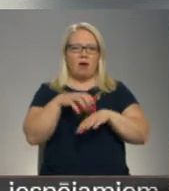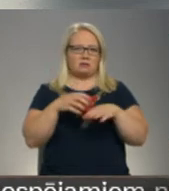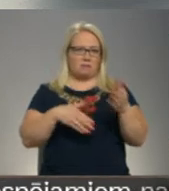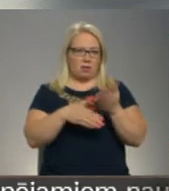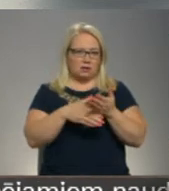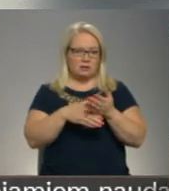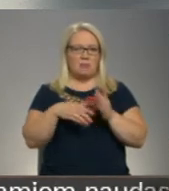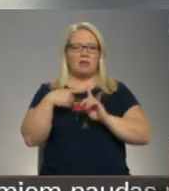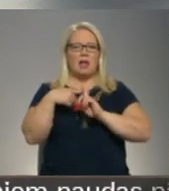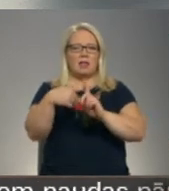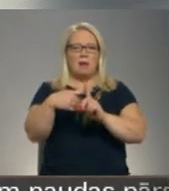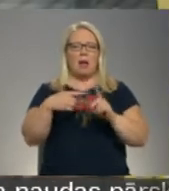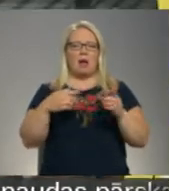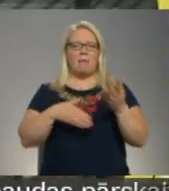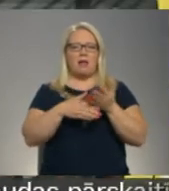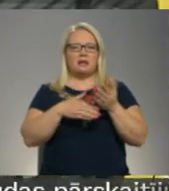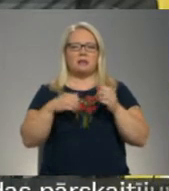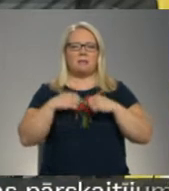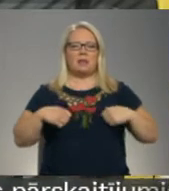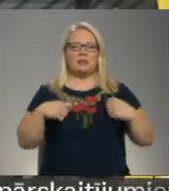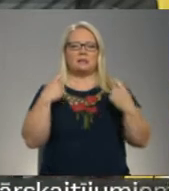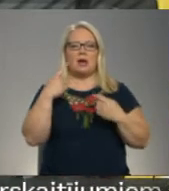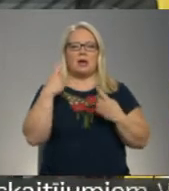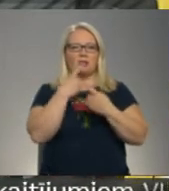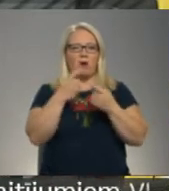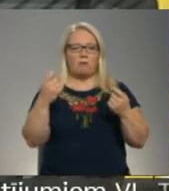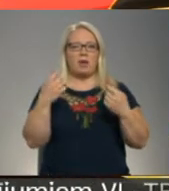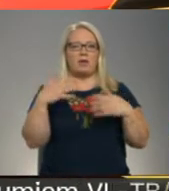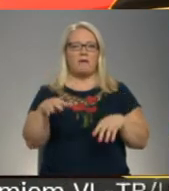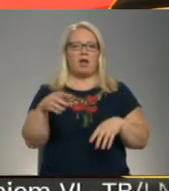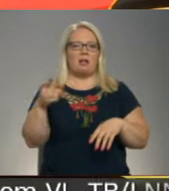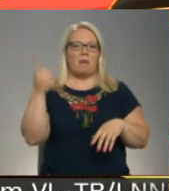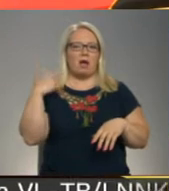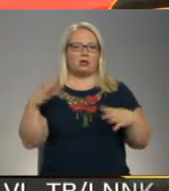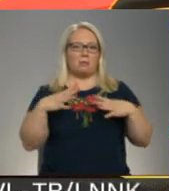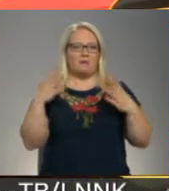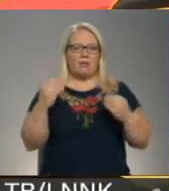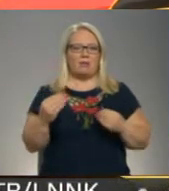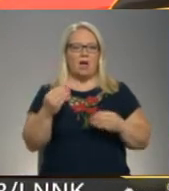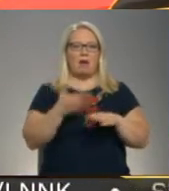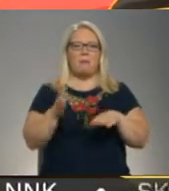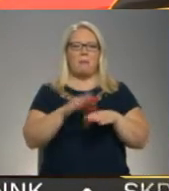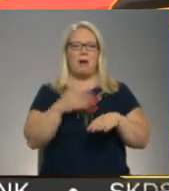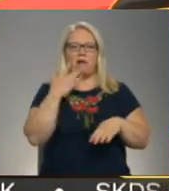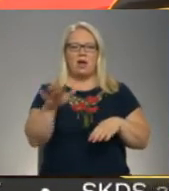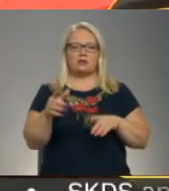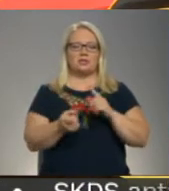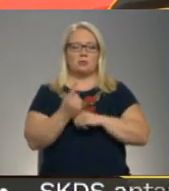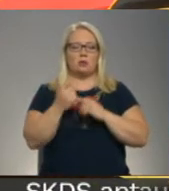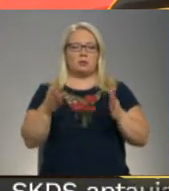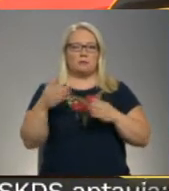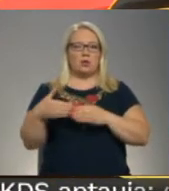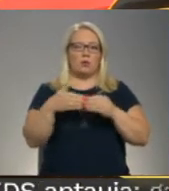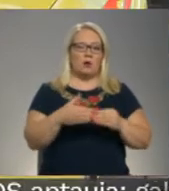palīdzību. Neatliekamā medicīniskā palīdzības dienestā informē, ja vēl aizvadītajās brīvdienās ar pārkaršanas simptomiem slimnīcās bija